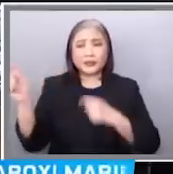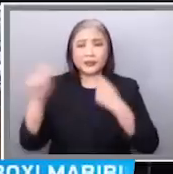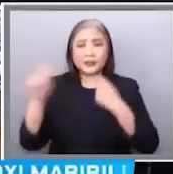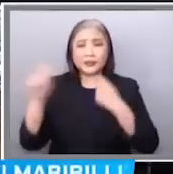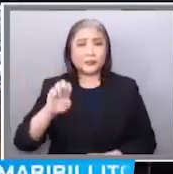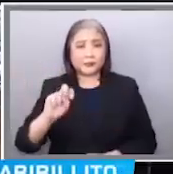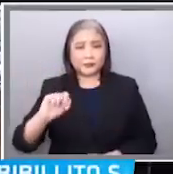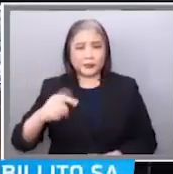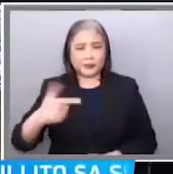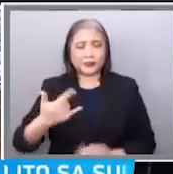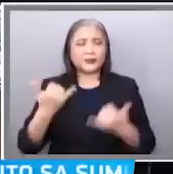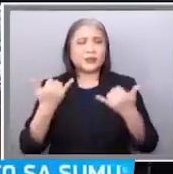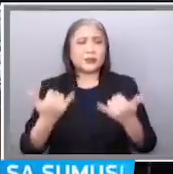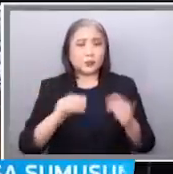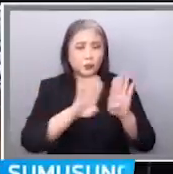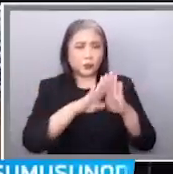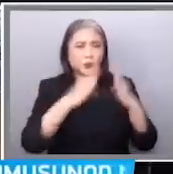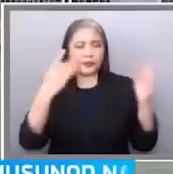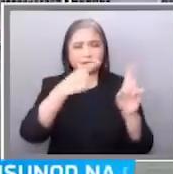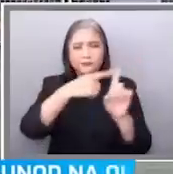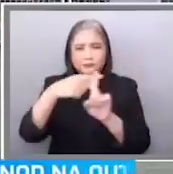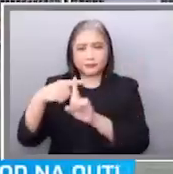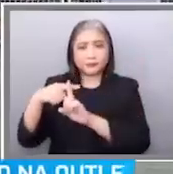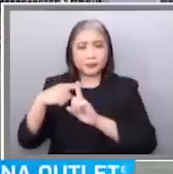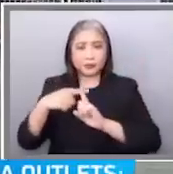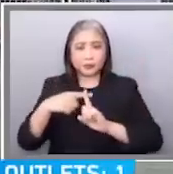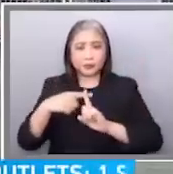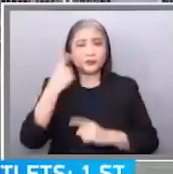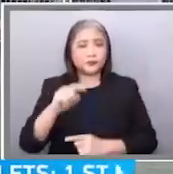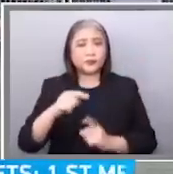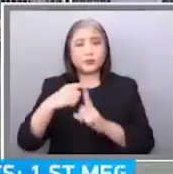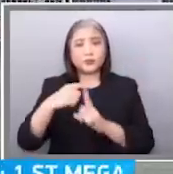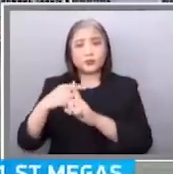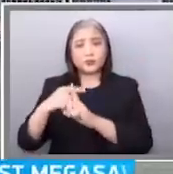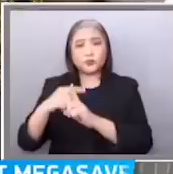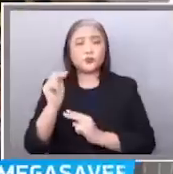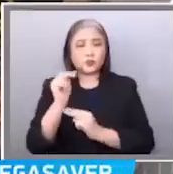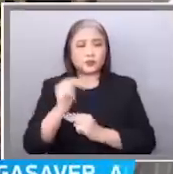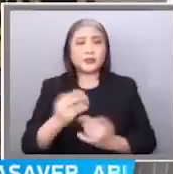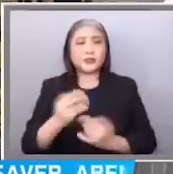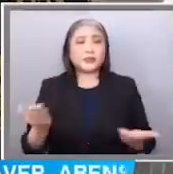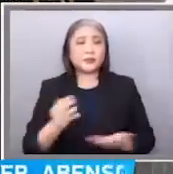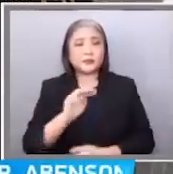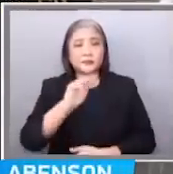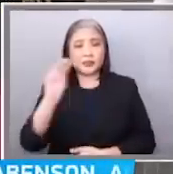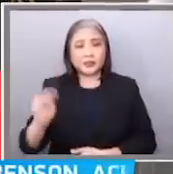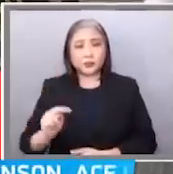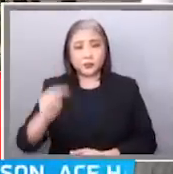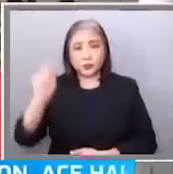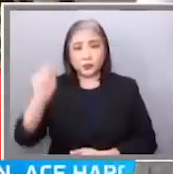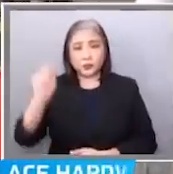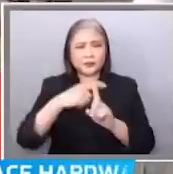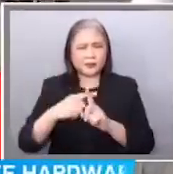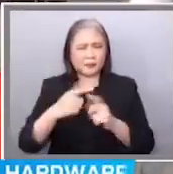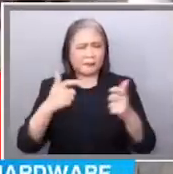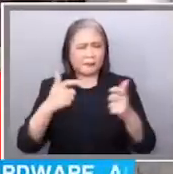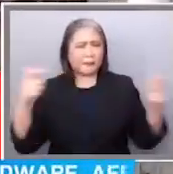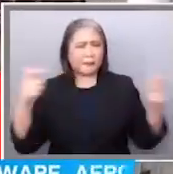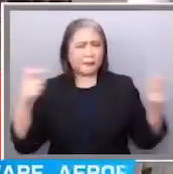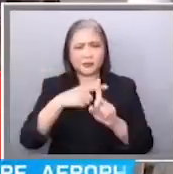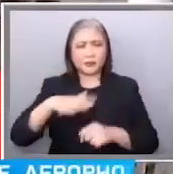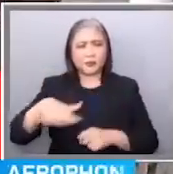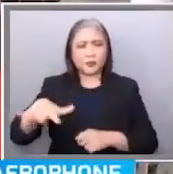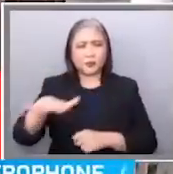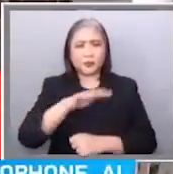ang mga sementeryo para sa undas, gaya po rito sa Manila North Cemetery na pinakamalaking sementeryo sa Metro Manila. As